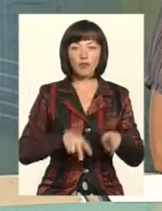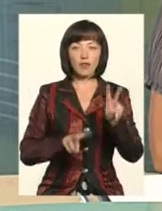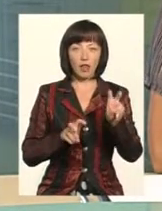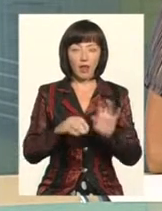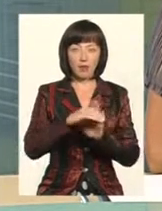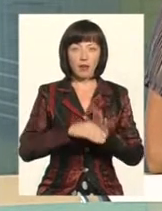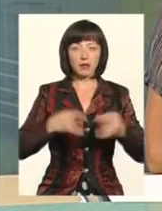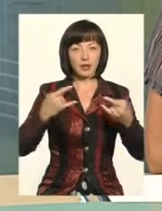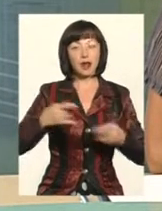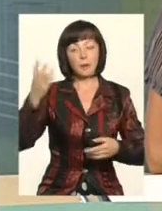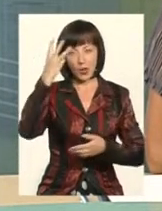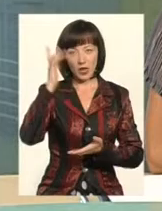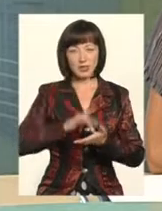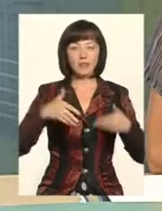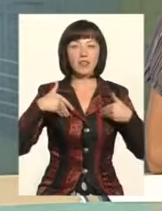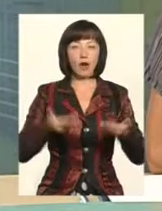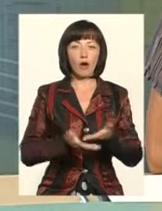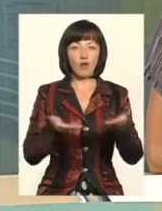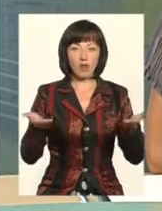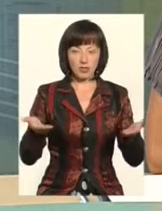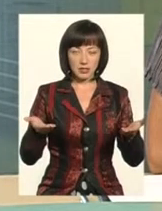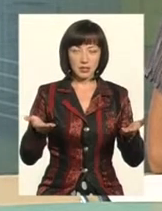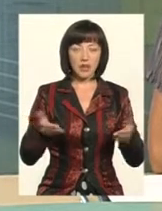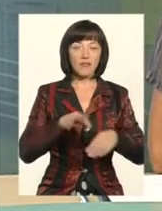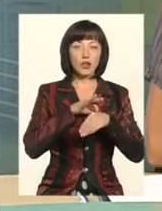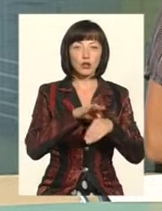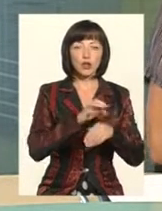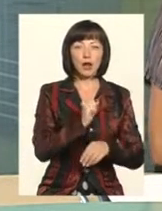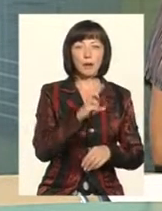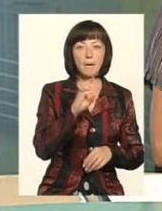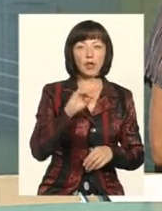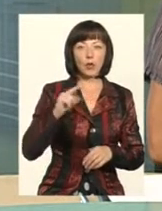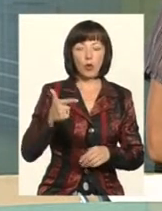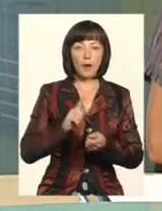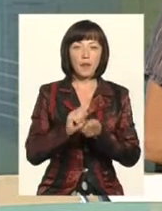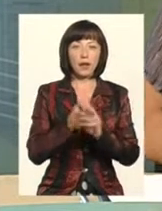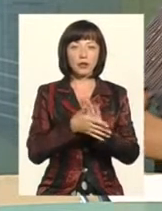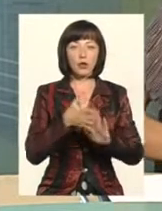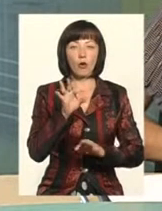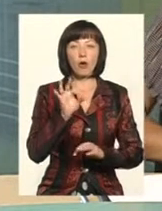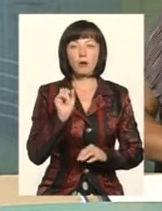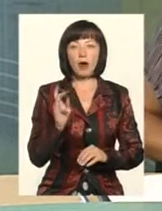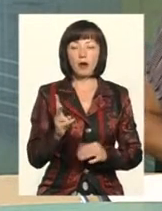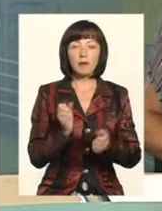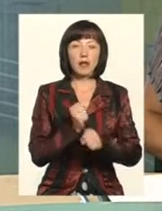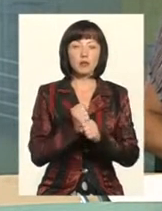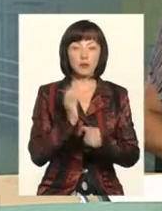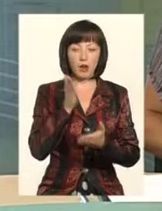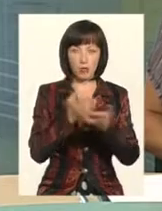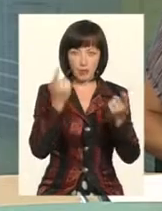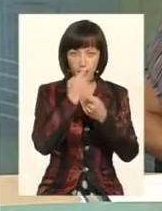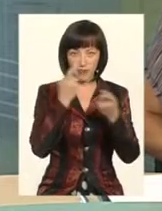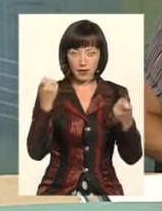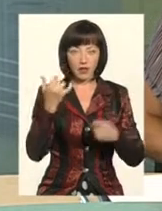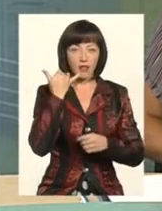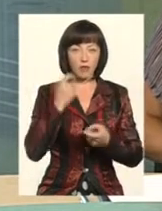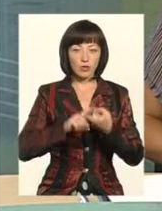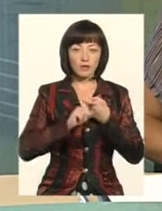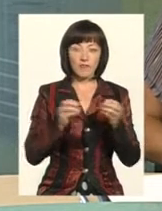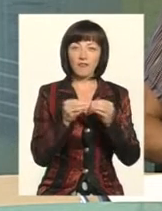на телеканалі «Поділля Центр». Вітаю я вас, я Анна Бендюк, переклад на жестову мову Ольги Рибак. Працюємо в прямому ефірі, телефон для